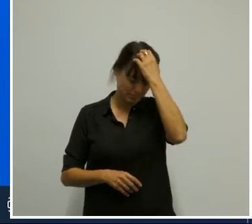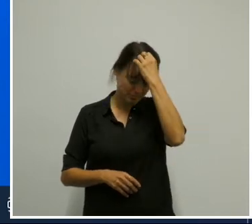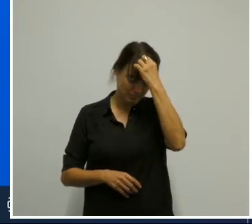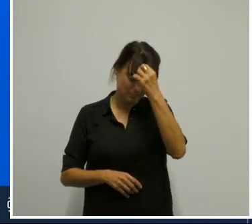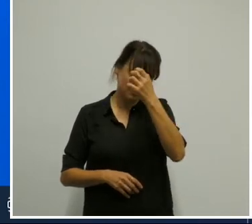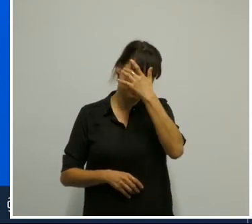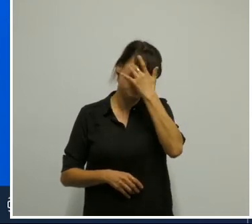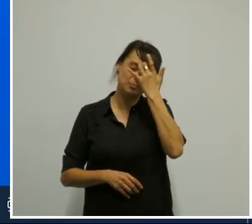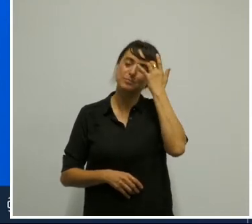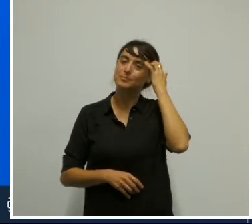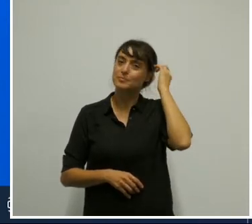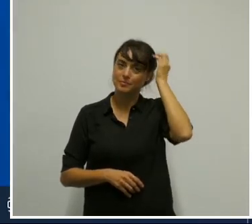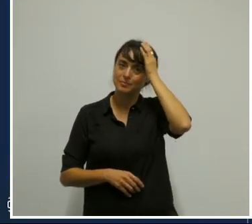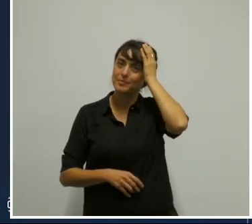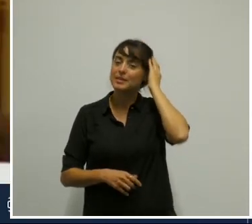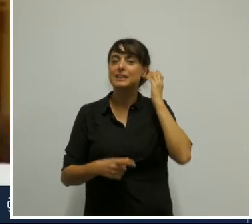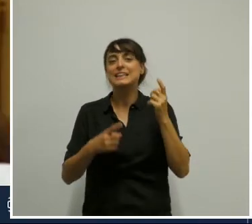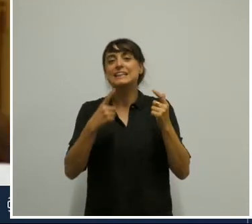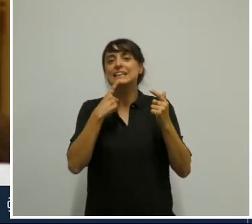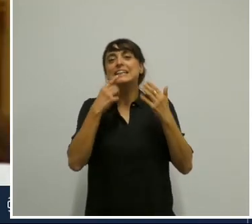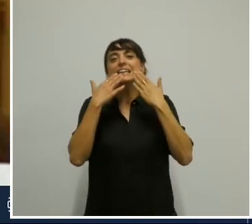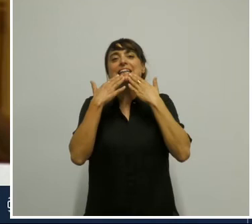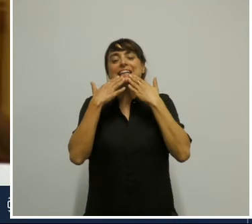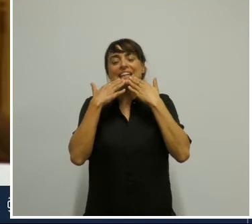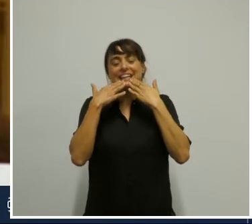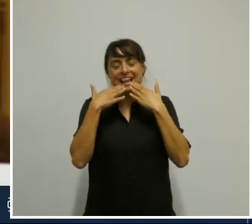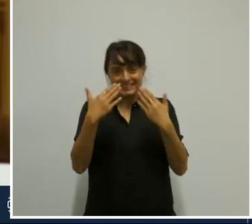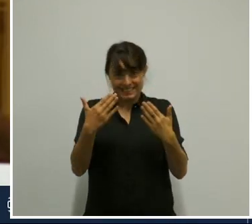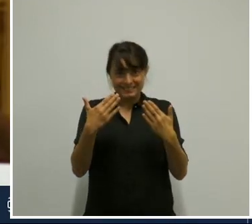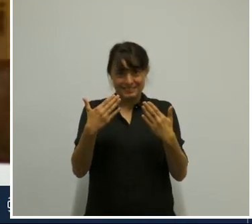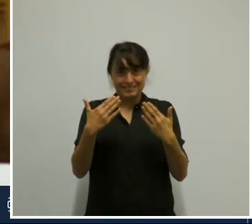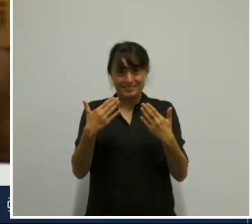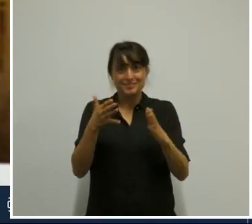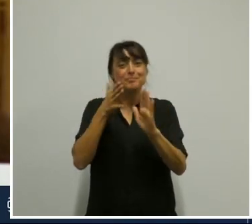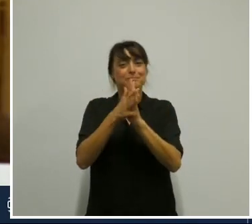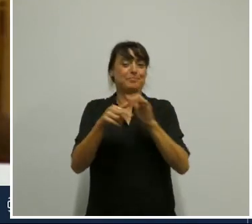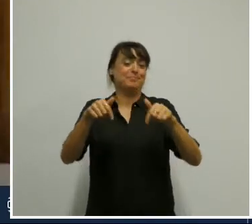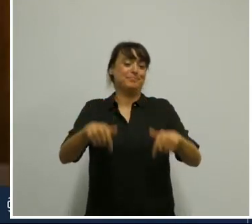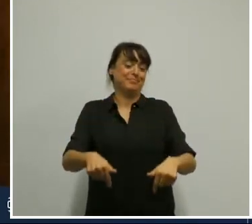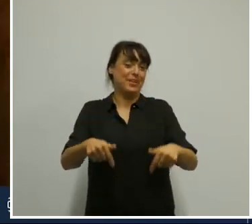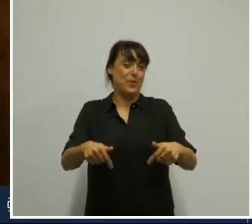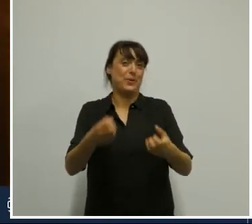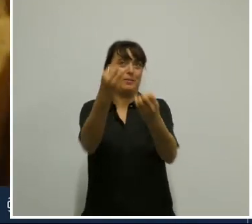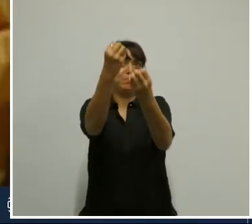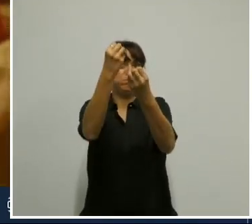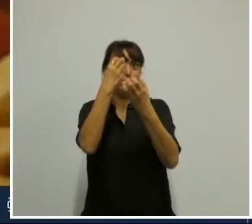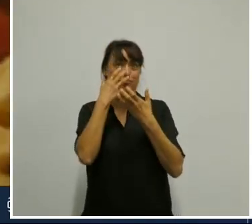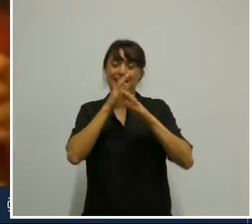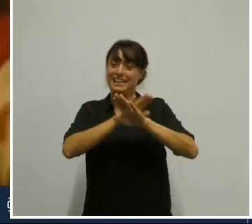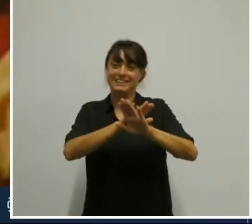Agraeixo que aquest cop hagueu pensat. Per tant, doncs ja està. No seré crocó. Gràcies.